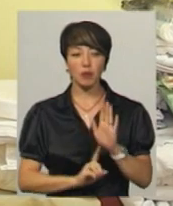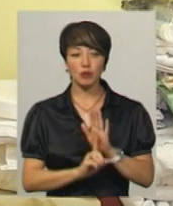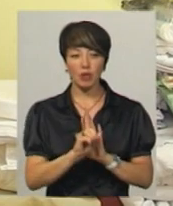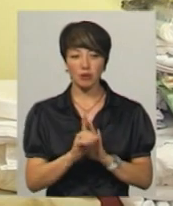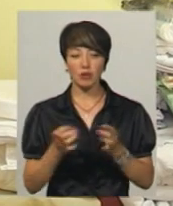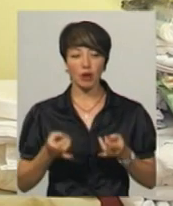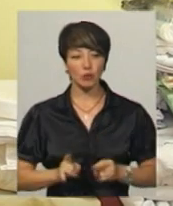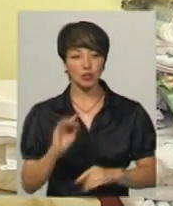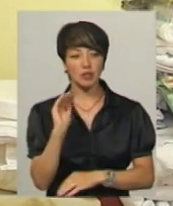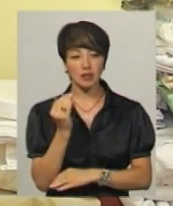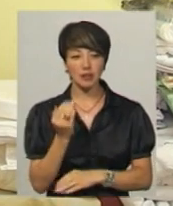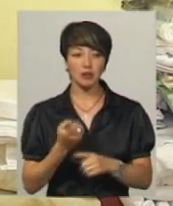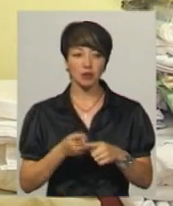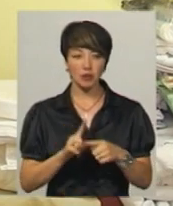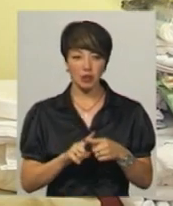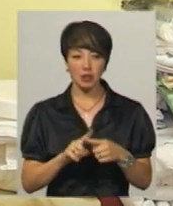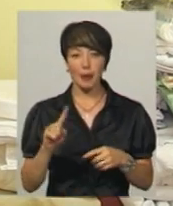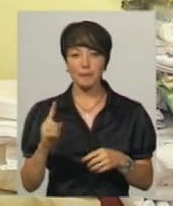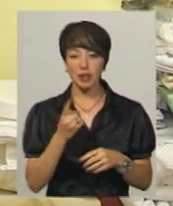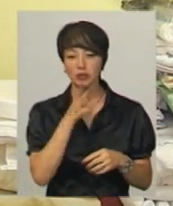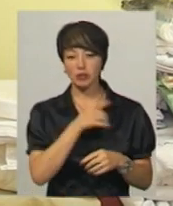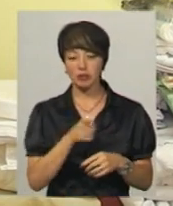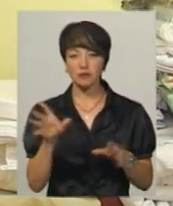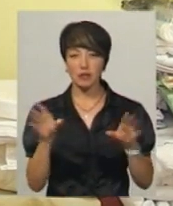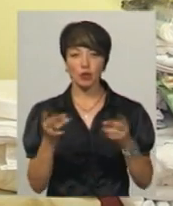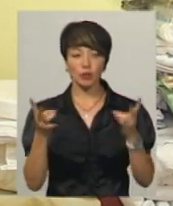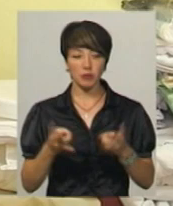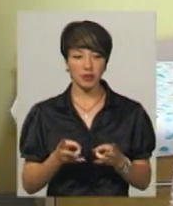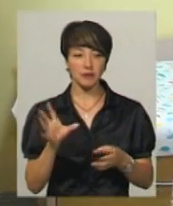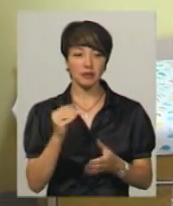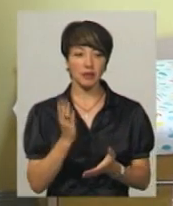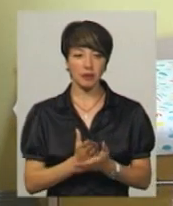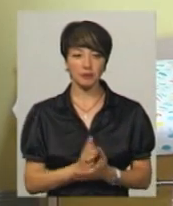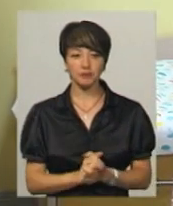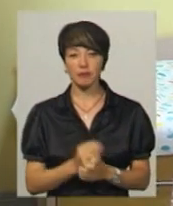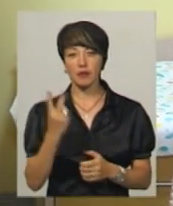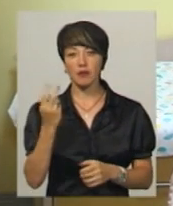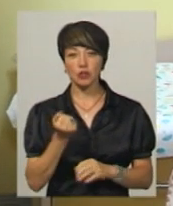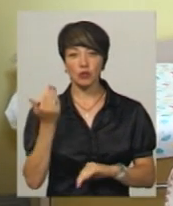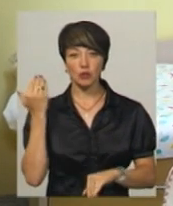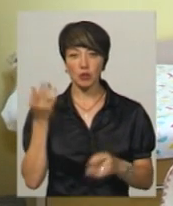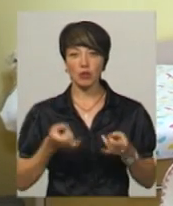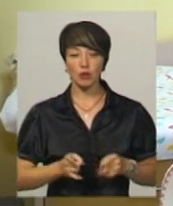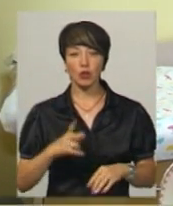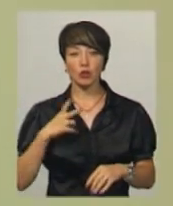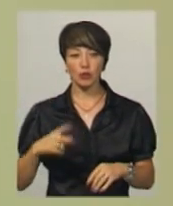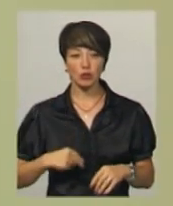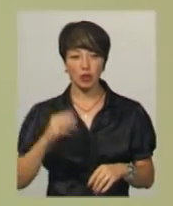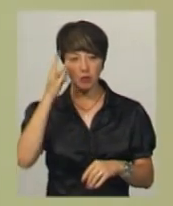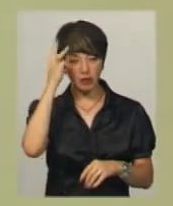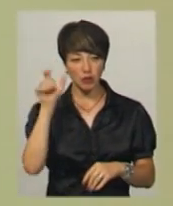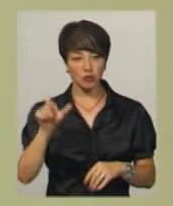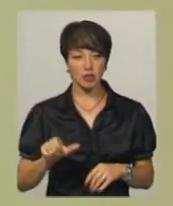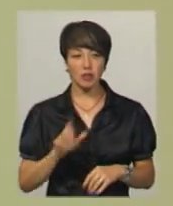для народження дитини. То на перше і все необхідне, на перший час все є. 2 тижні тому народила донечку хмельничанка Анна